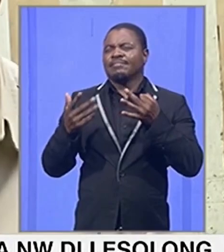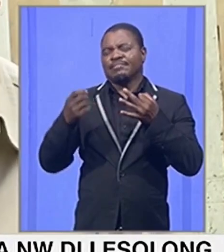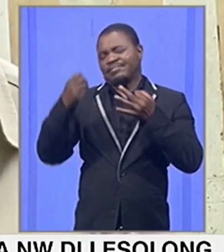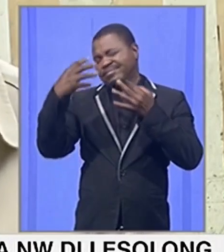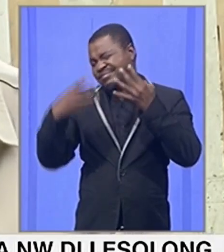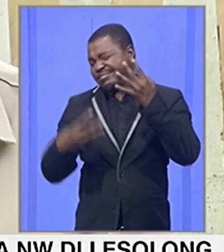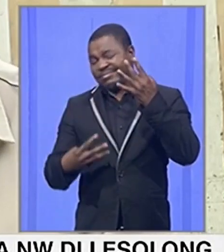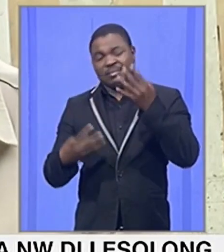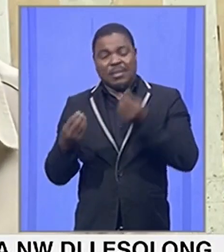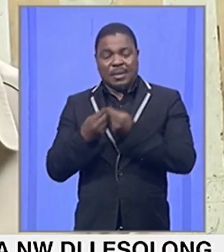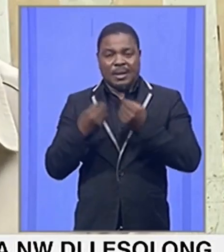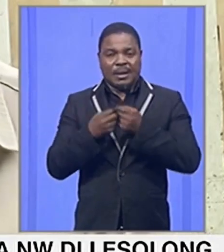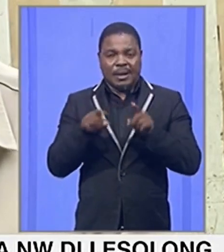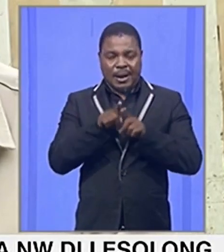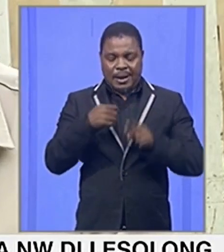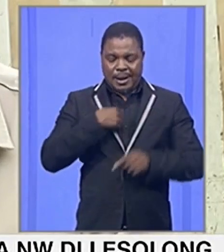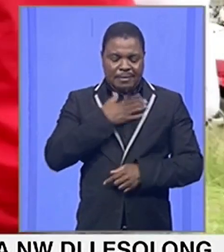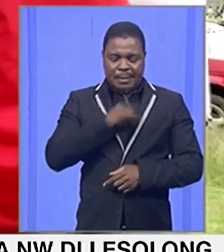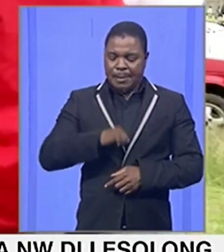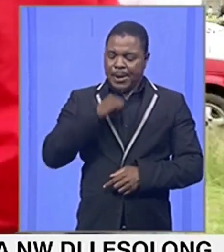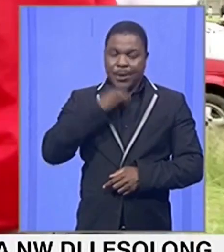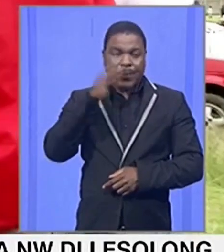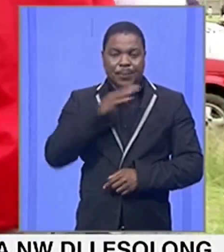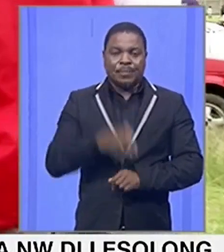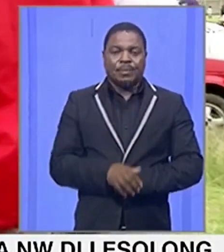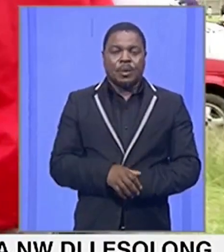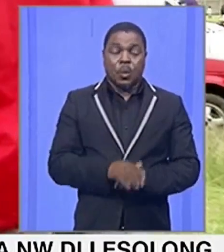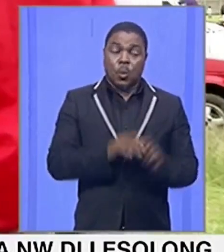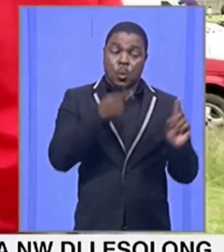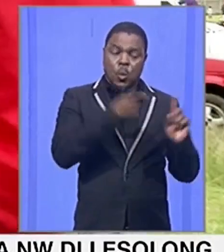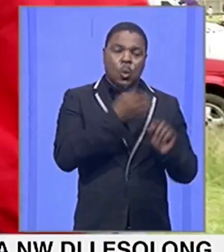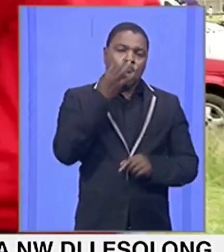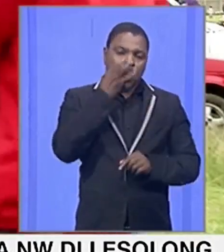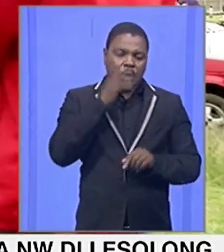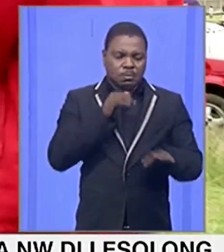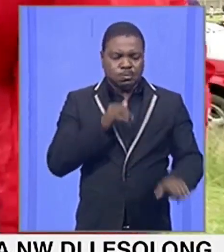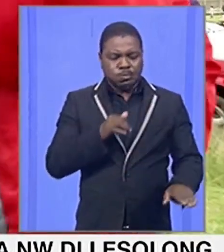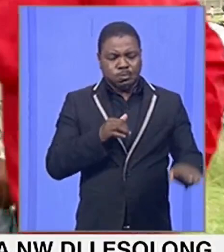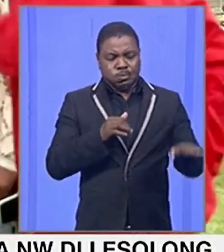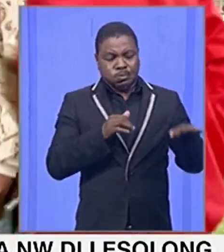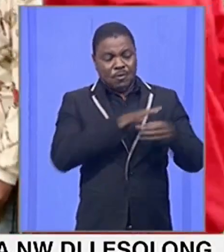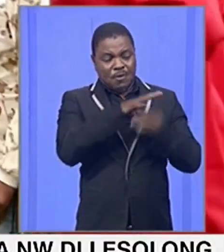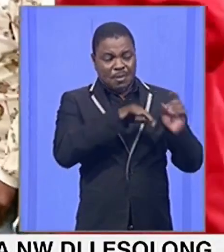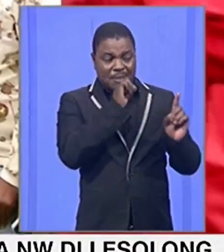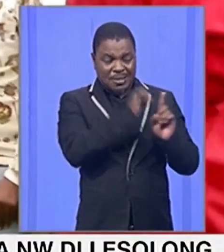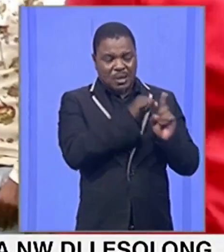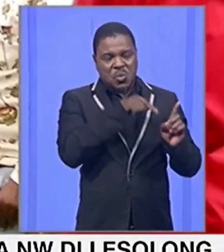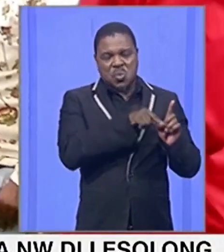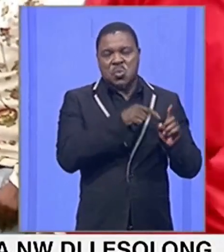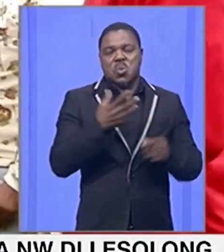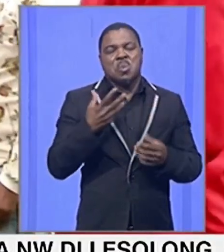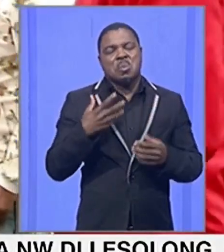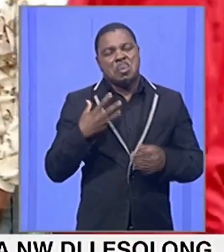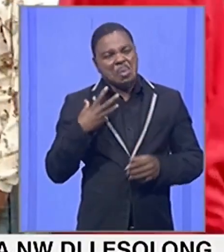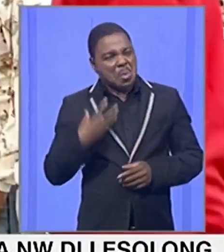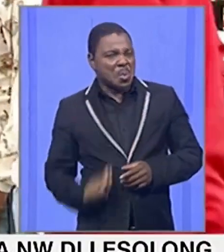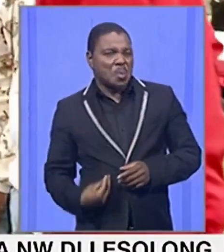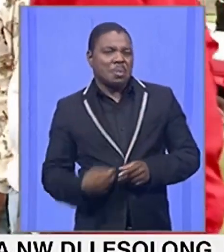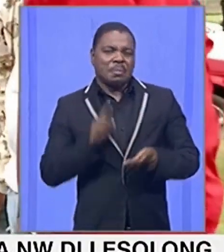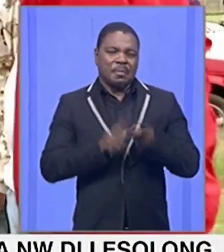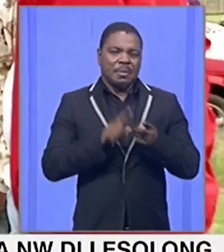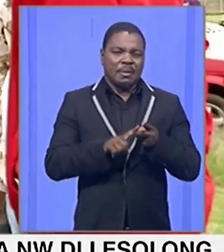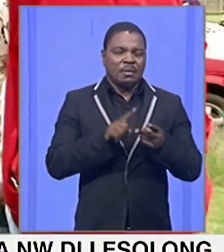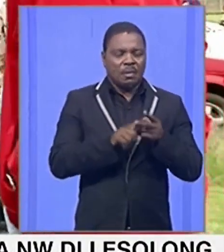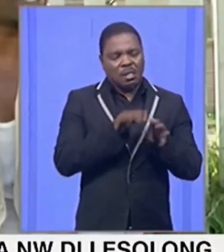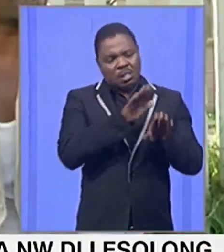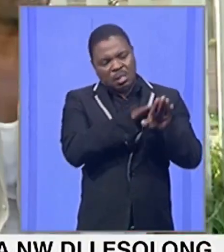other stuff tse ile re monna ka se be proud ka tsona. Mohlanke o re o holetse lapeng le kojwana di mahetleng mo yena ha mmoho le ba